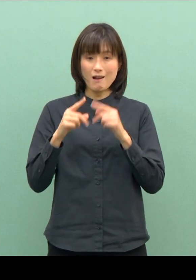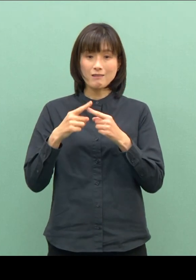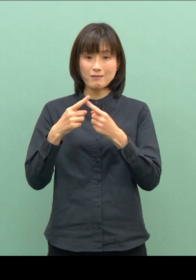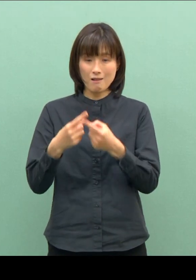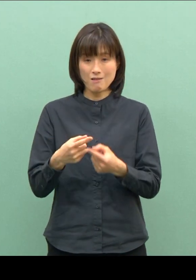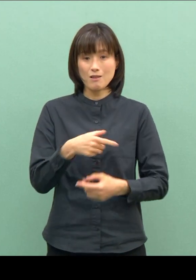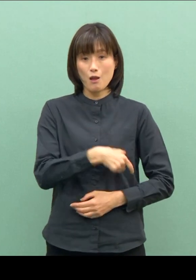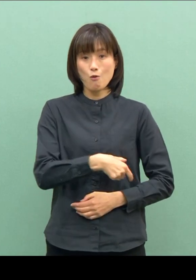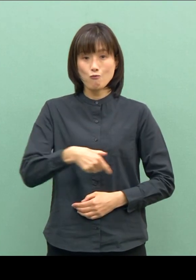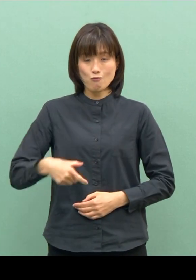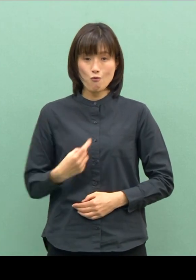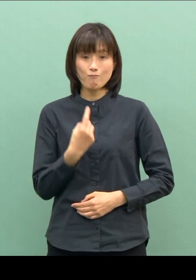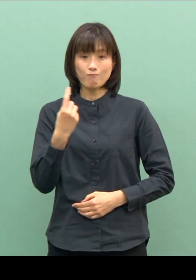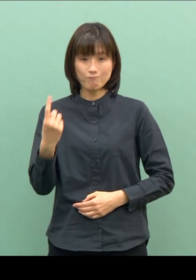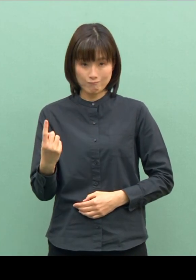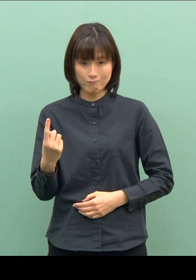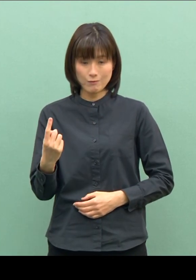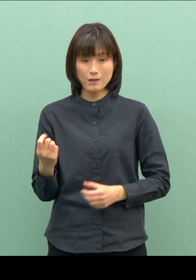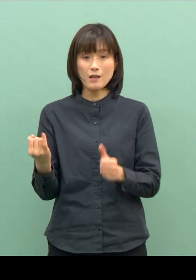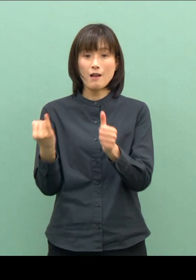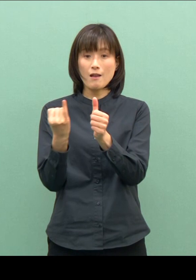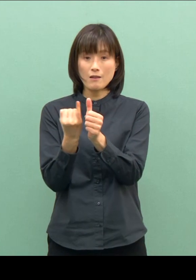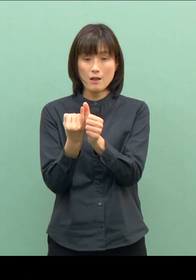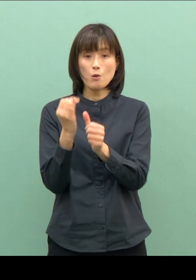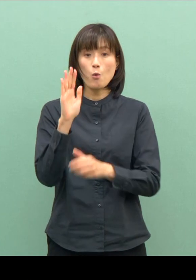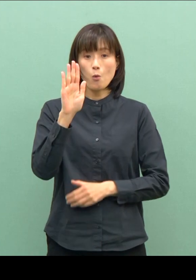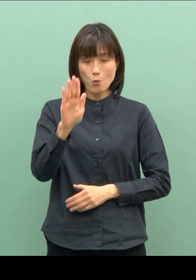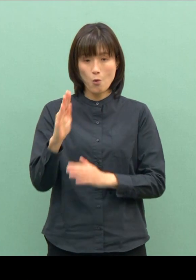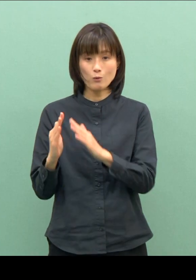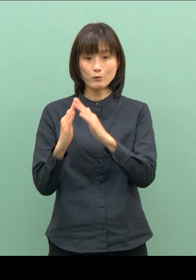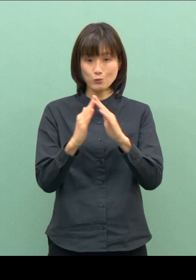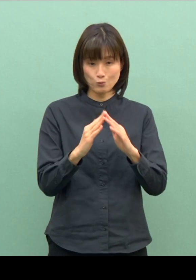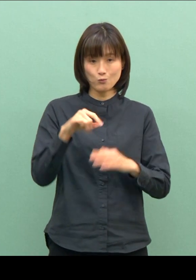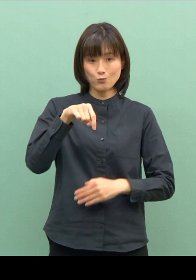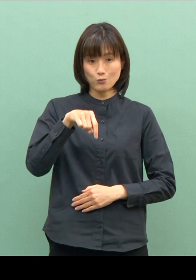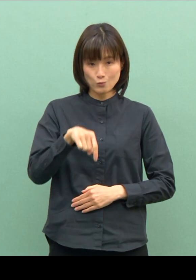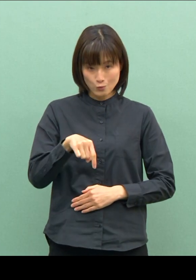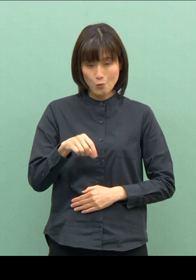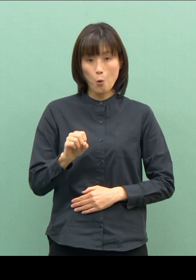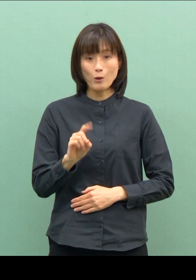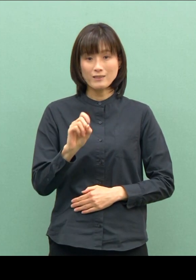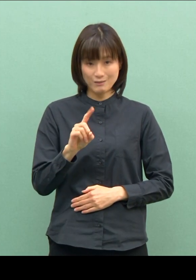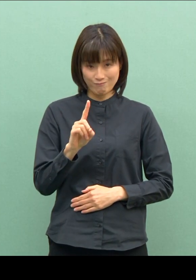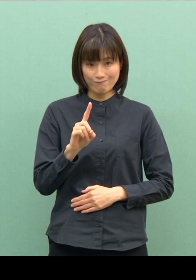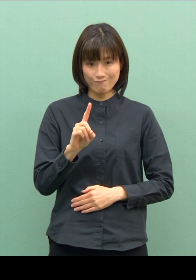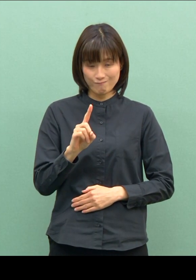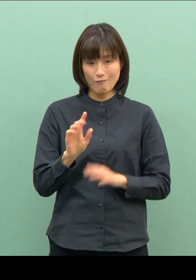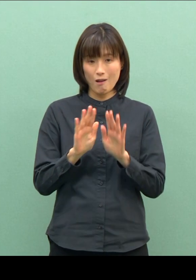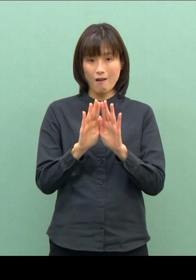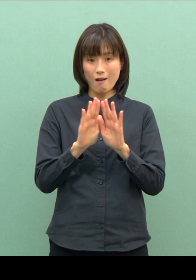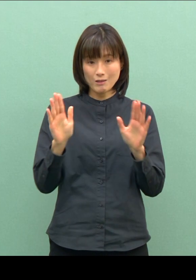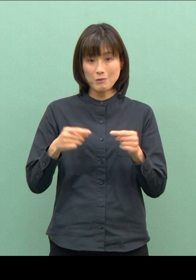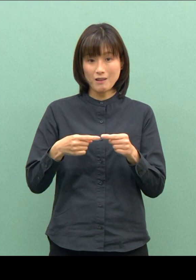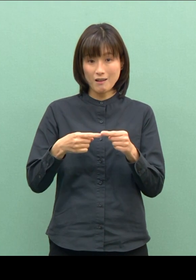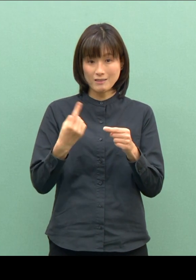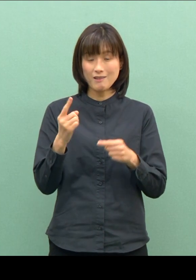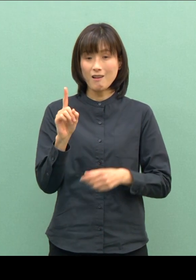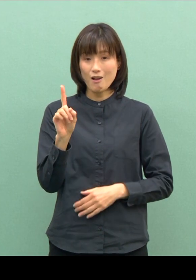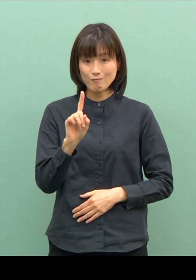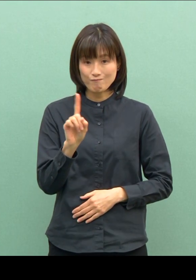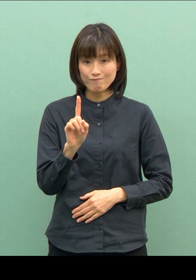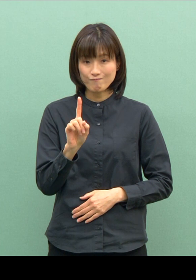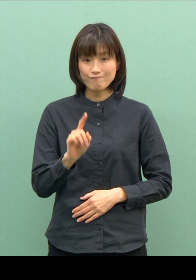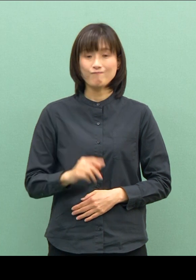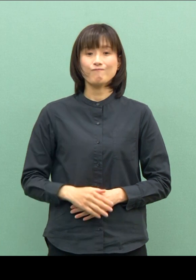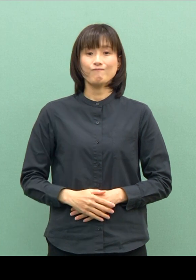を機に壱岐市へ移住しました。農家になろうと思ったきっかけを教えてください。 長年